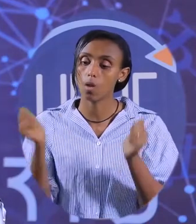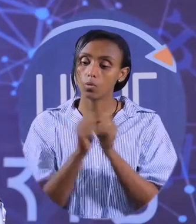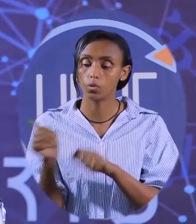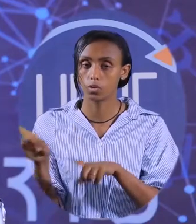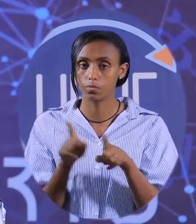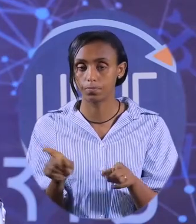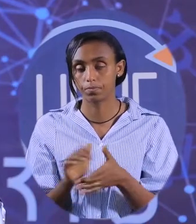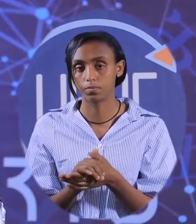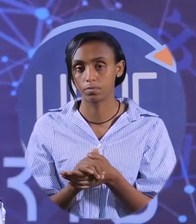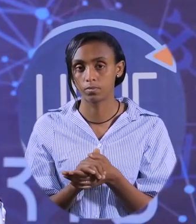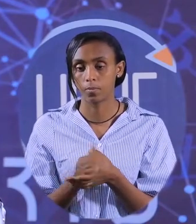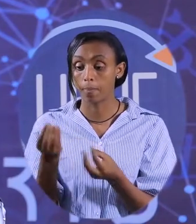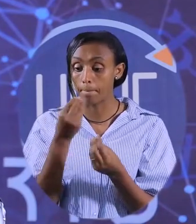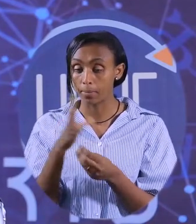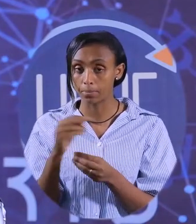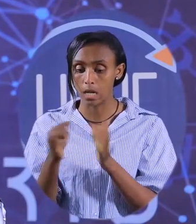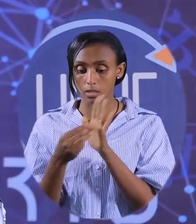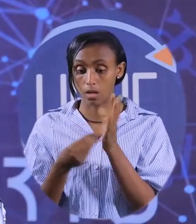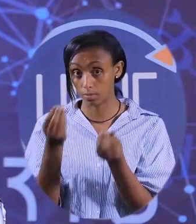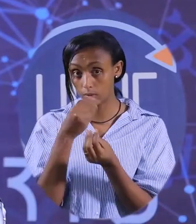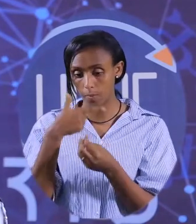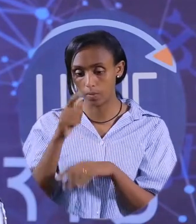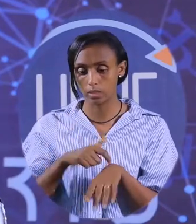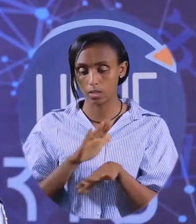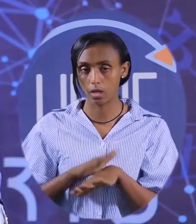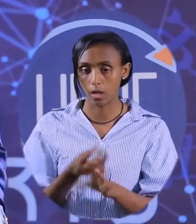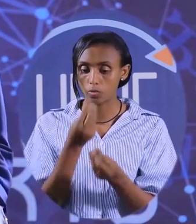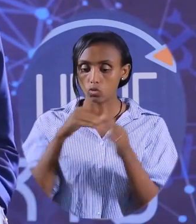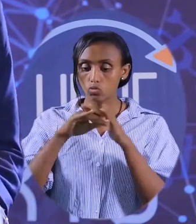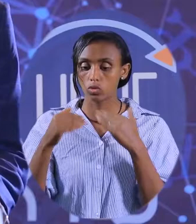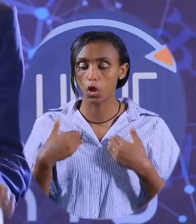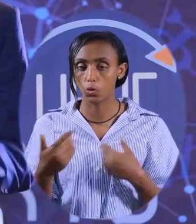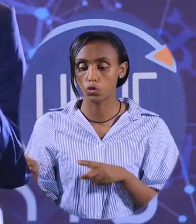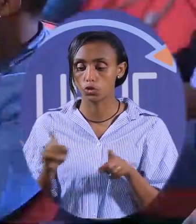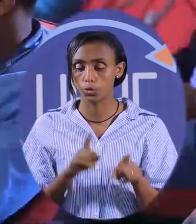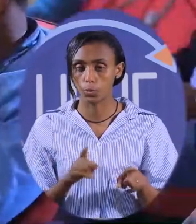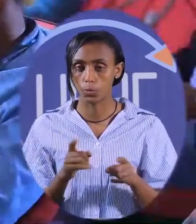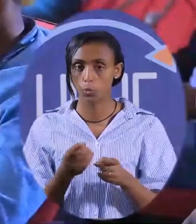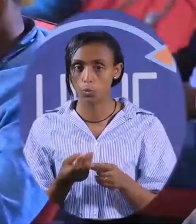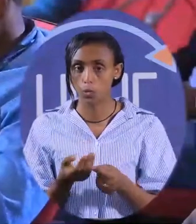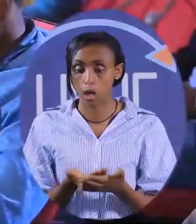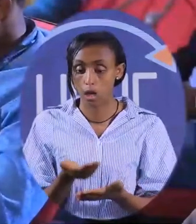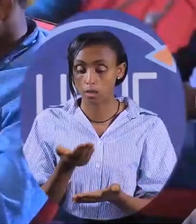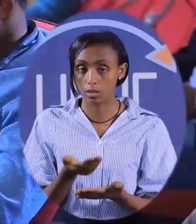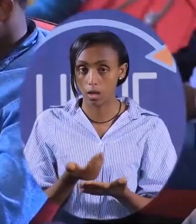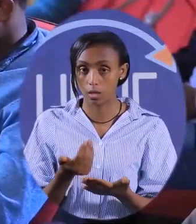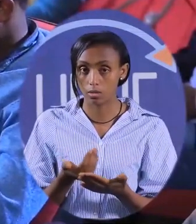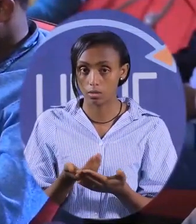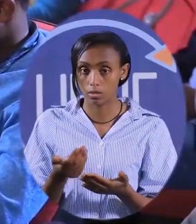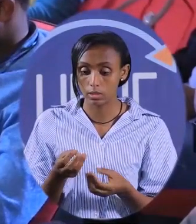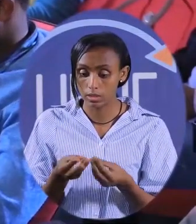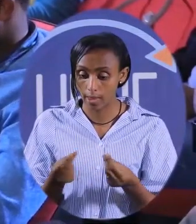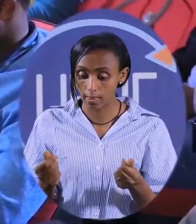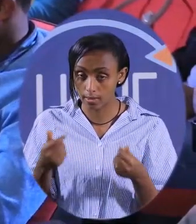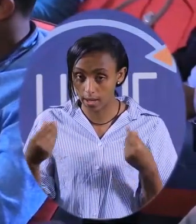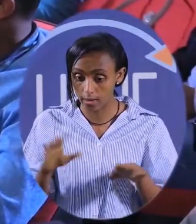ለጎን ግን ምግብና ሥርዓተ ምግብ በምንልበት ሰዓት ላይ በምግብ ውስጥ ያሉትን ደግሞ ንጥረ ነገሮች